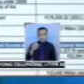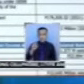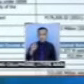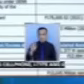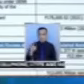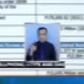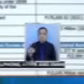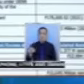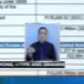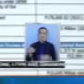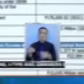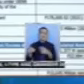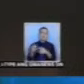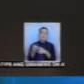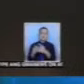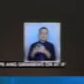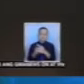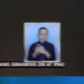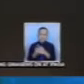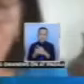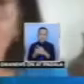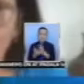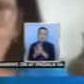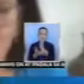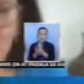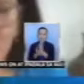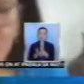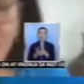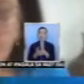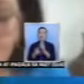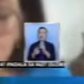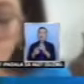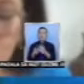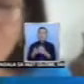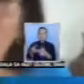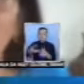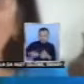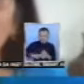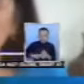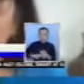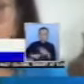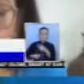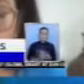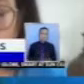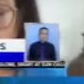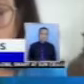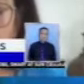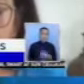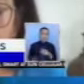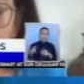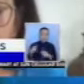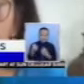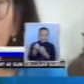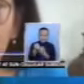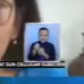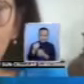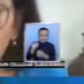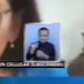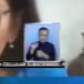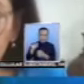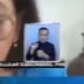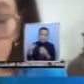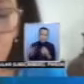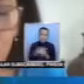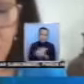inefficiency, negligence of duties at graft and corruption. I have supported the calls to abolish PSDBM,